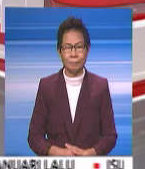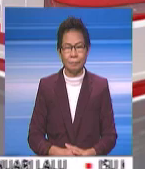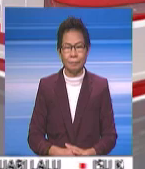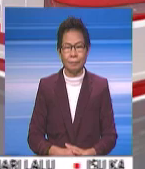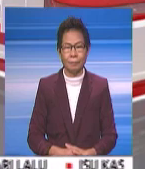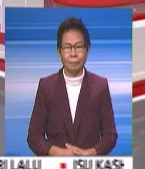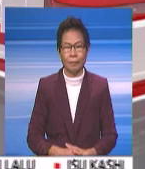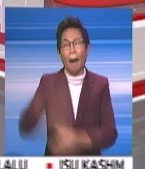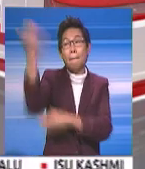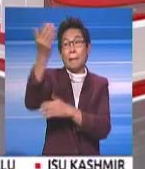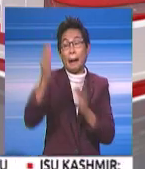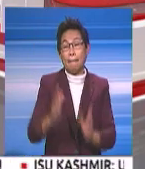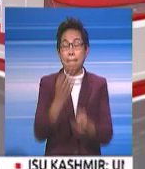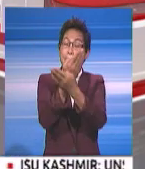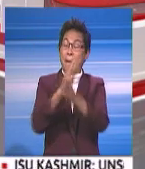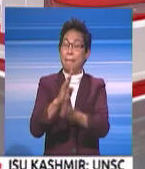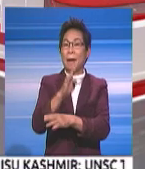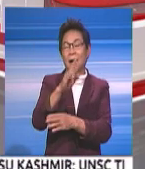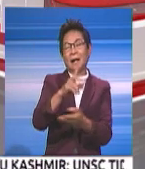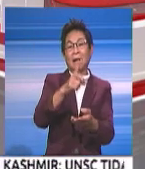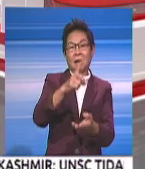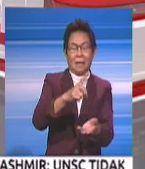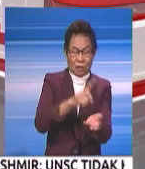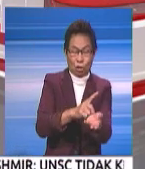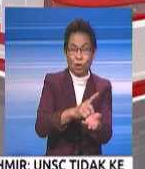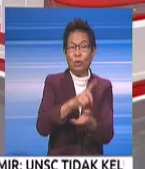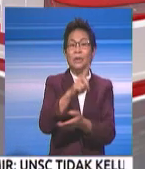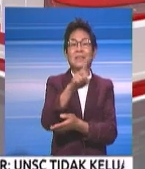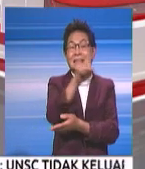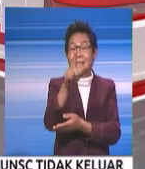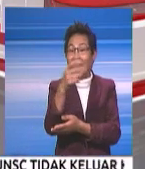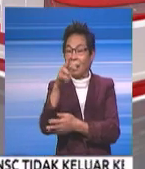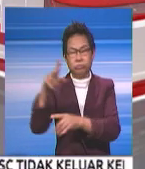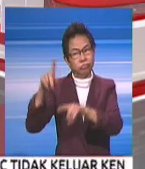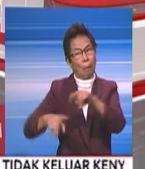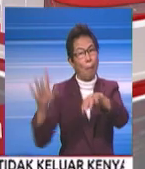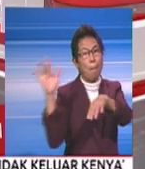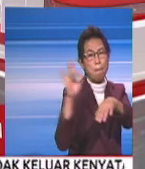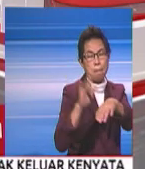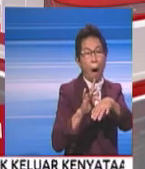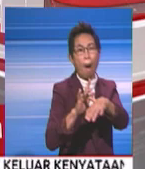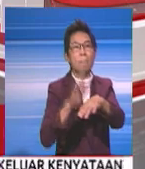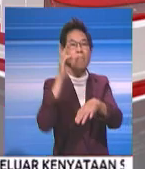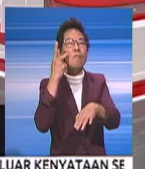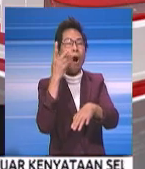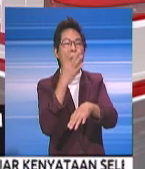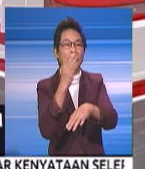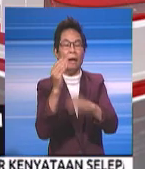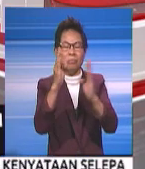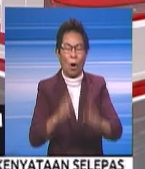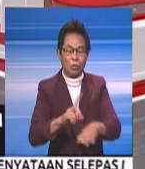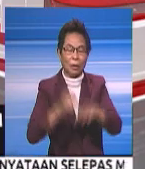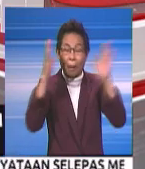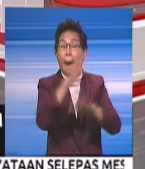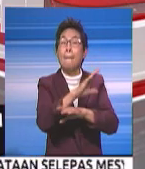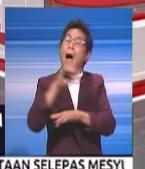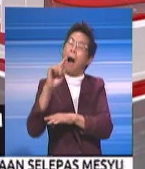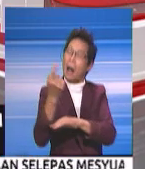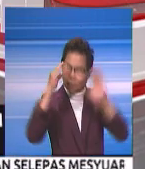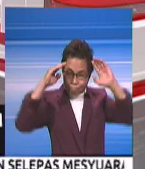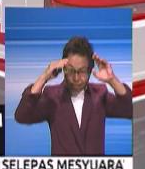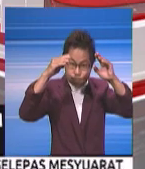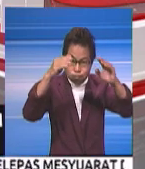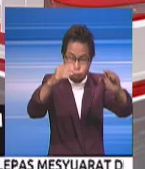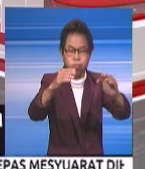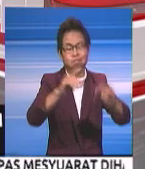Selaku penceramah bebas, Dr. Zakir Naik tidak boleh menyentuh soal politik dan kaum di negara ini, sebaliknya hanya perlu menumpukan kepada isu